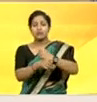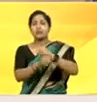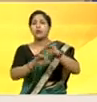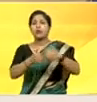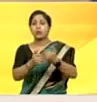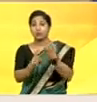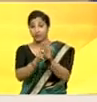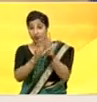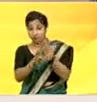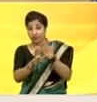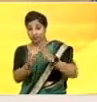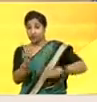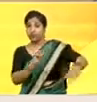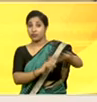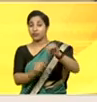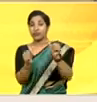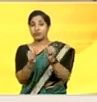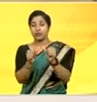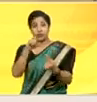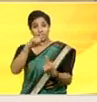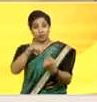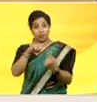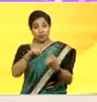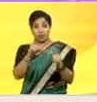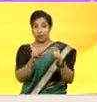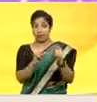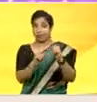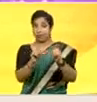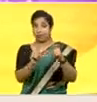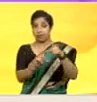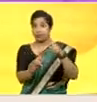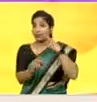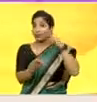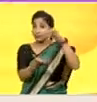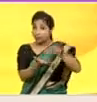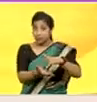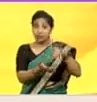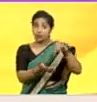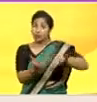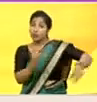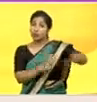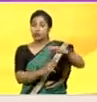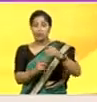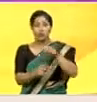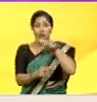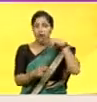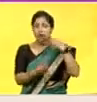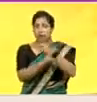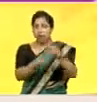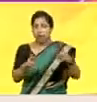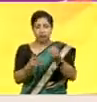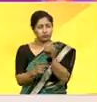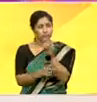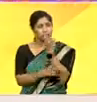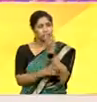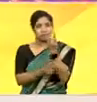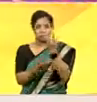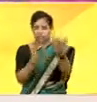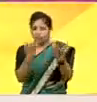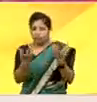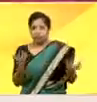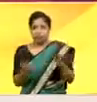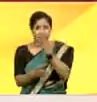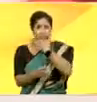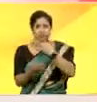केरला के अट्टापडी में। ये रंग बिरंगे छाते बहुत शानदार होते